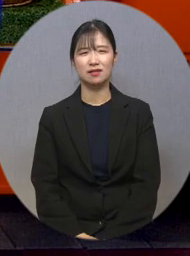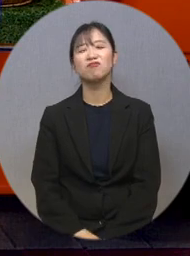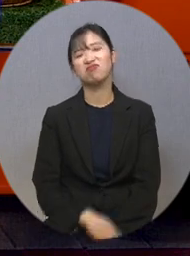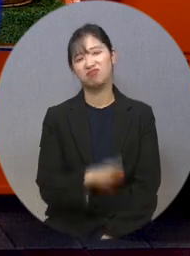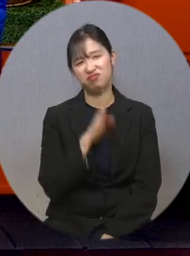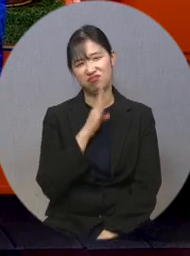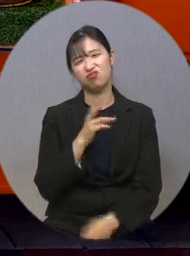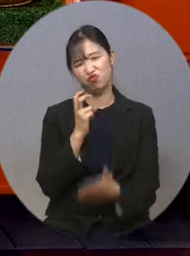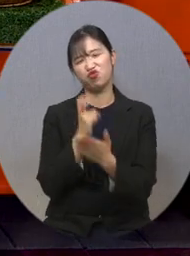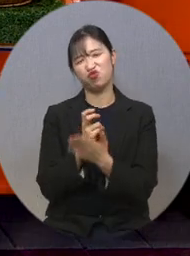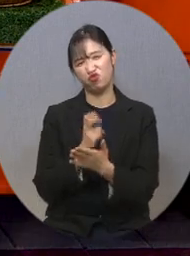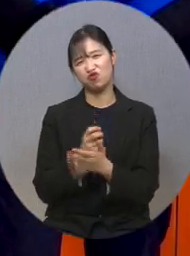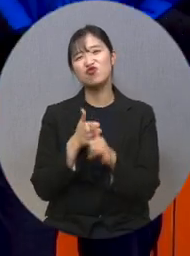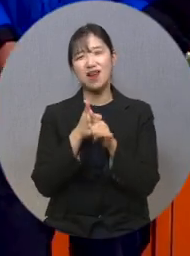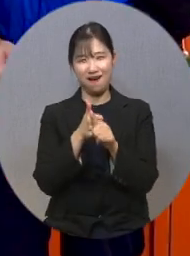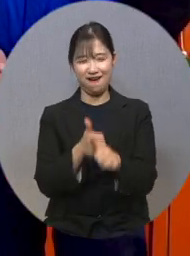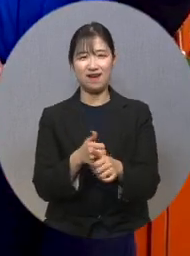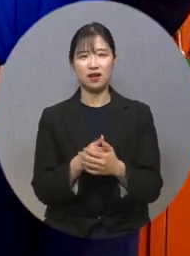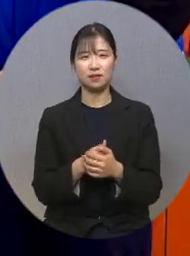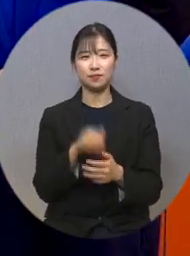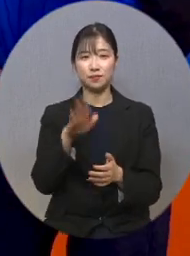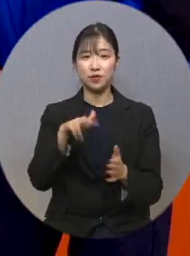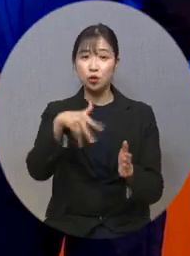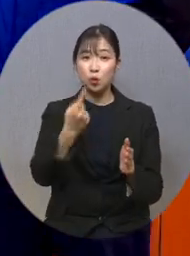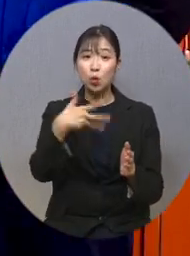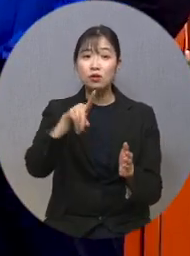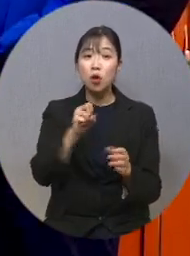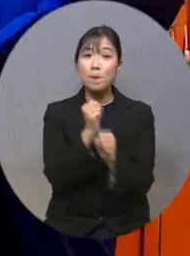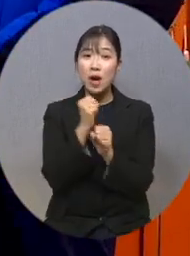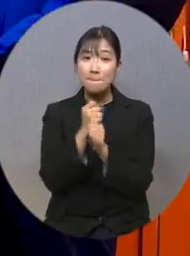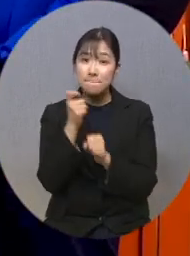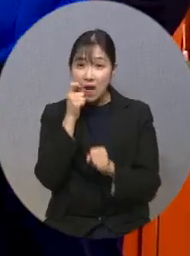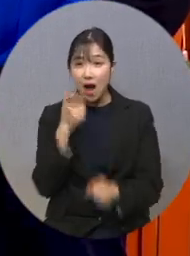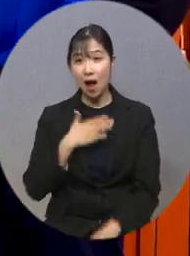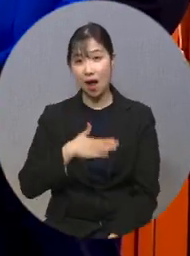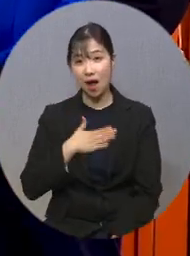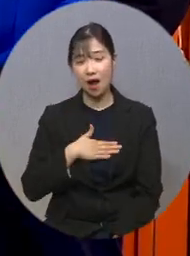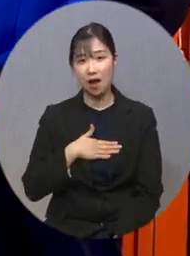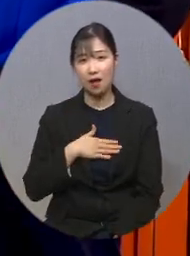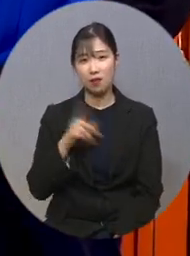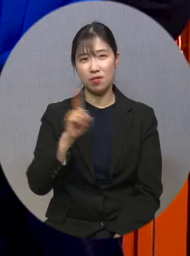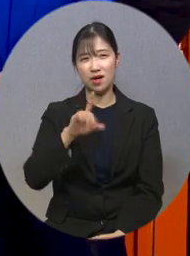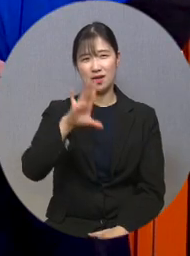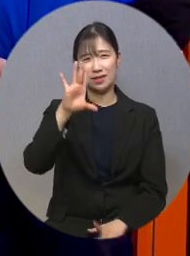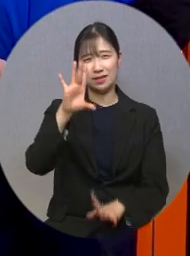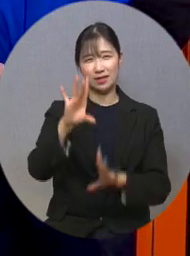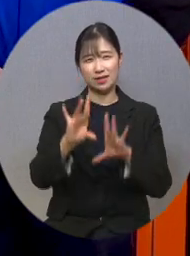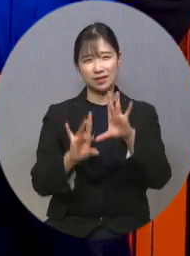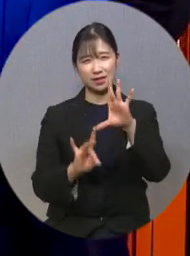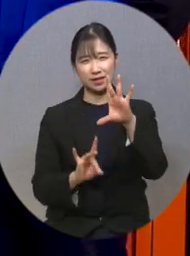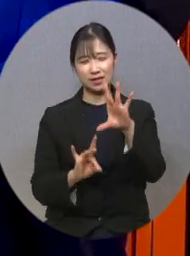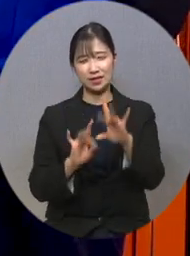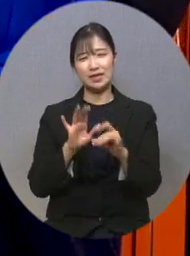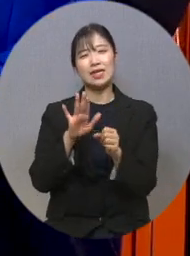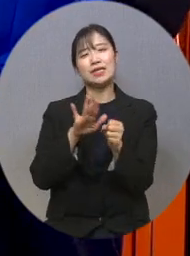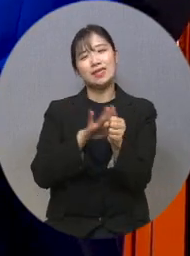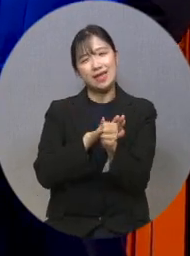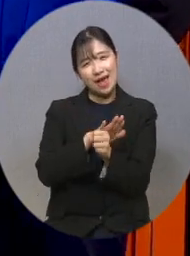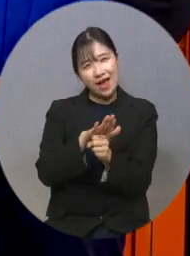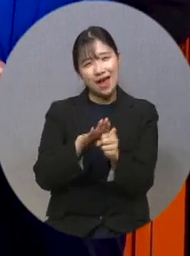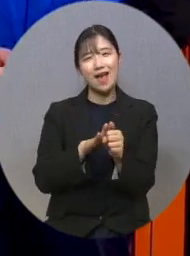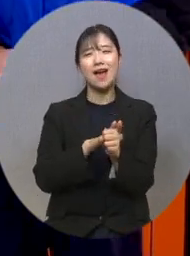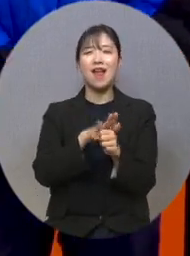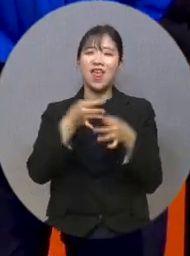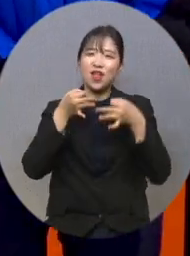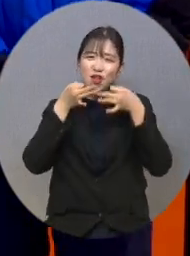이게 룰이 있으니까. 왜 들고 나왔느냐? 아, 예. 조청이 어떻게 만들어지는지 아세요? 끈적끈적하게 예. 사랑과 정성을